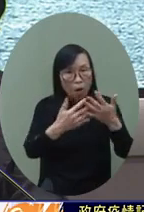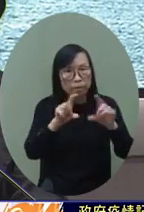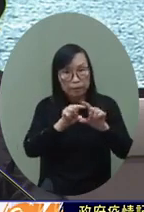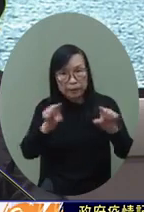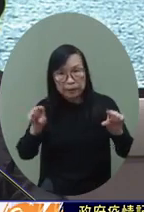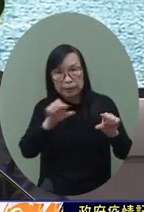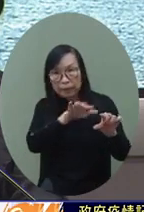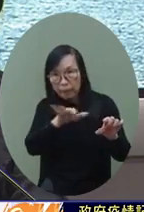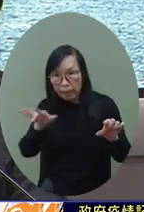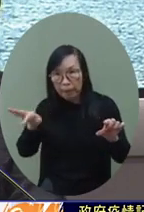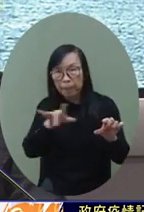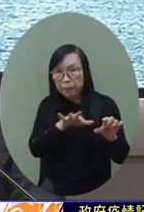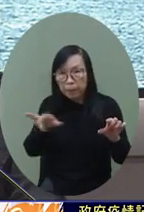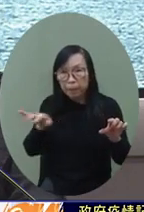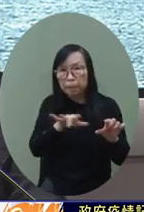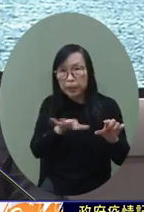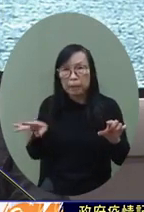啦